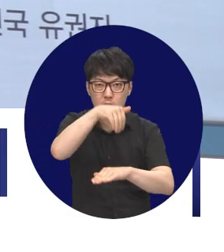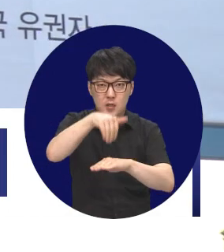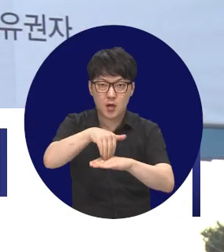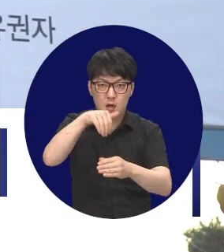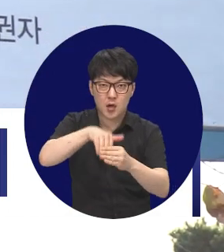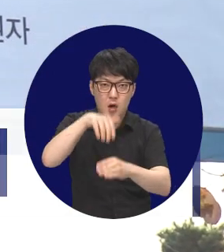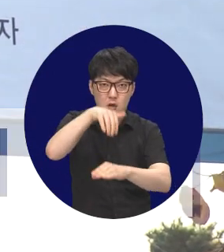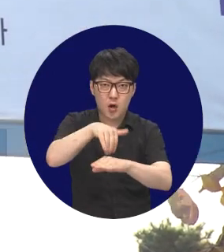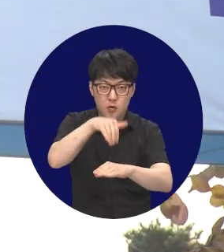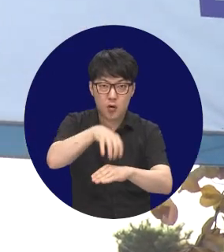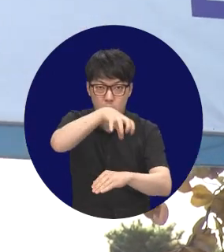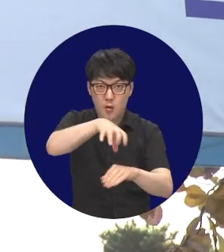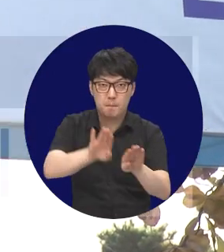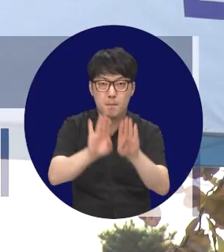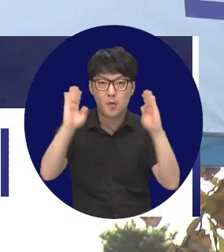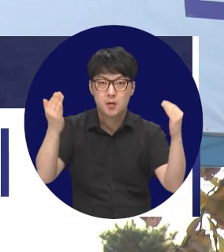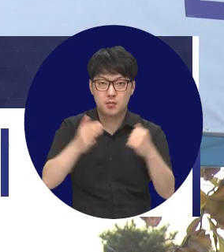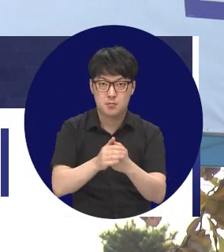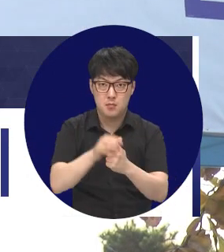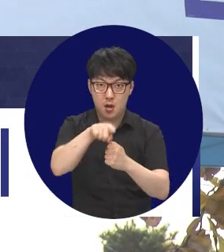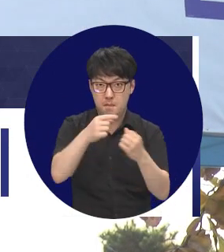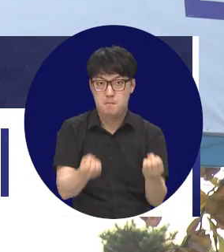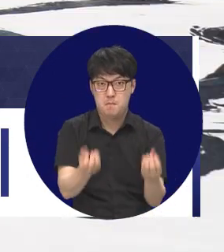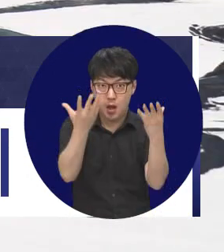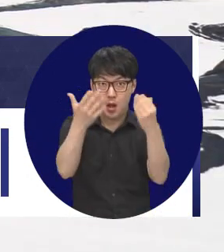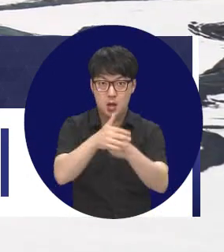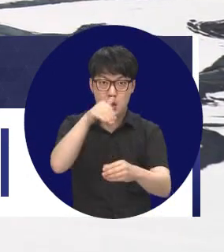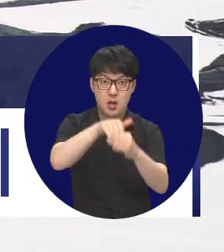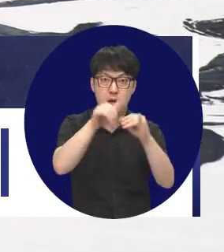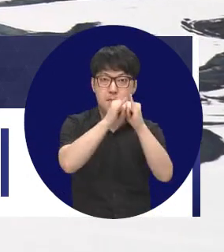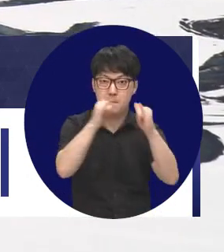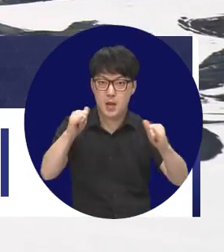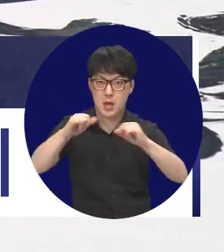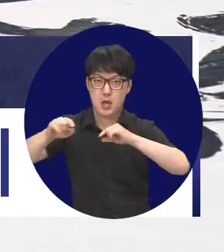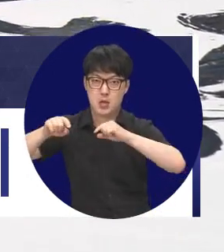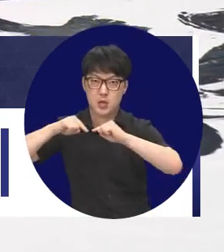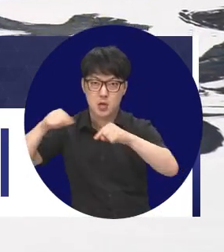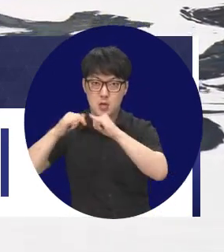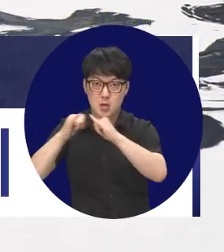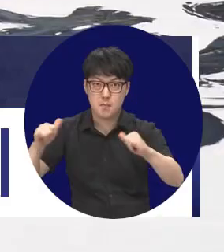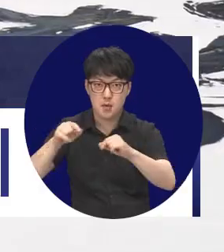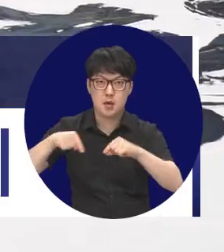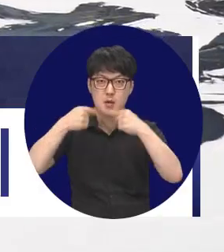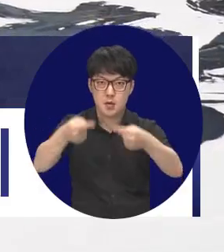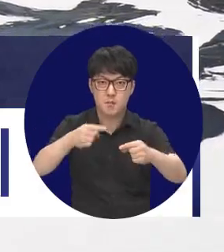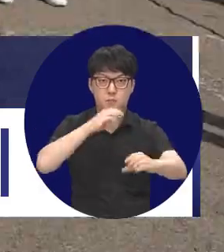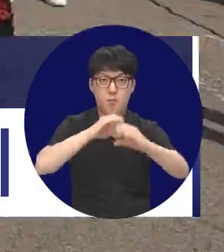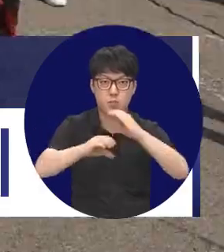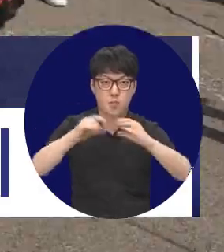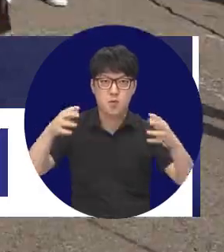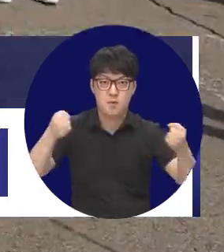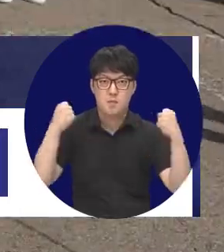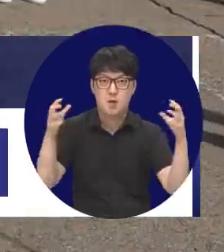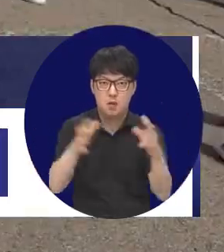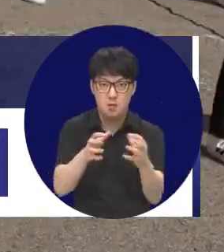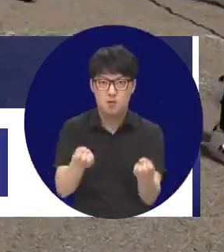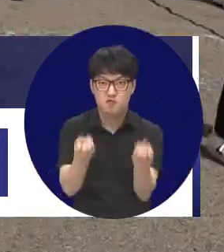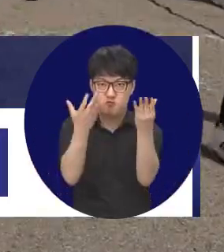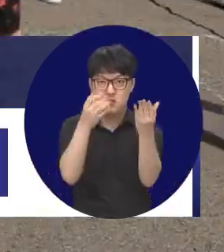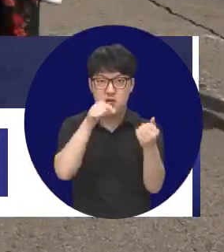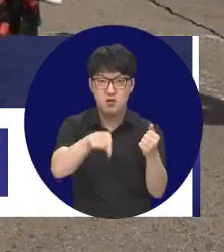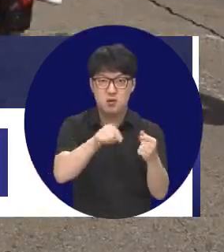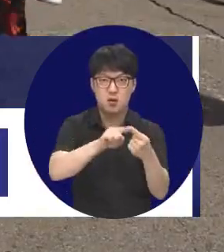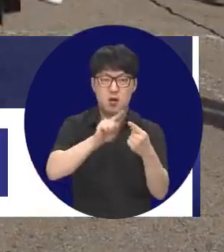일대에서 개최됩니다. 유권자 정치 페스티벌은 유권자와 정치인이 참여하는 소통과 화합의 축제로 유권자